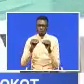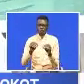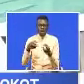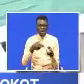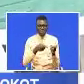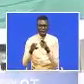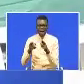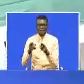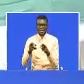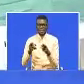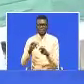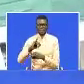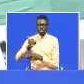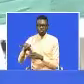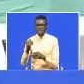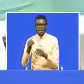kama kuna mamba.